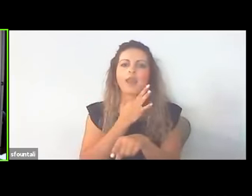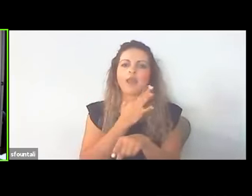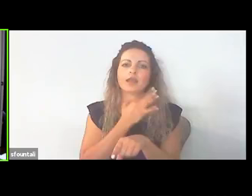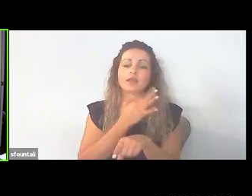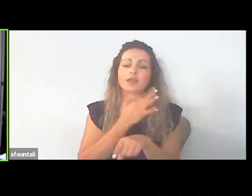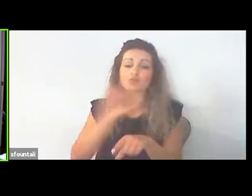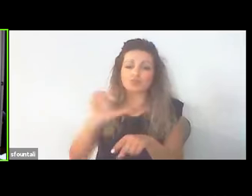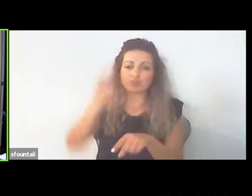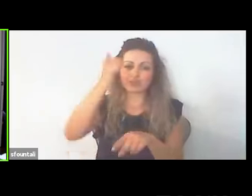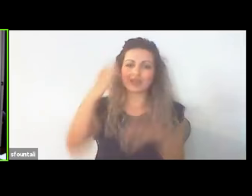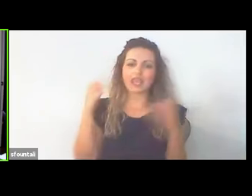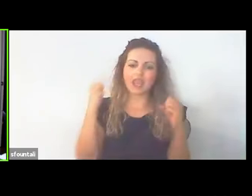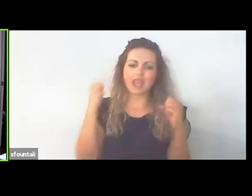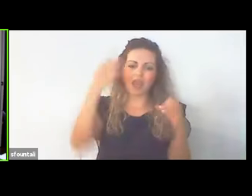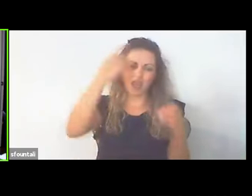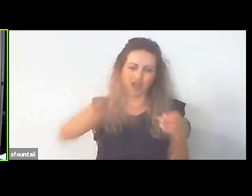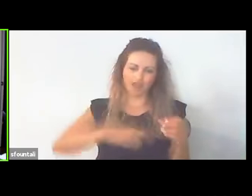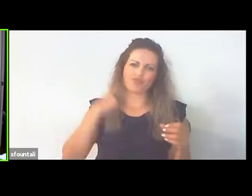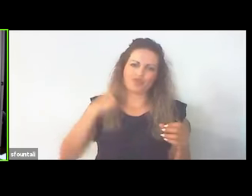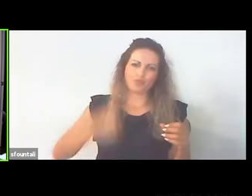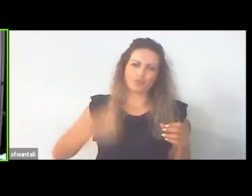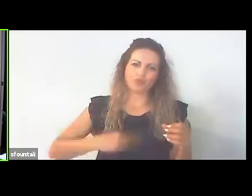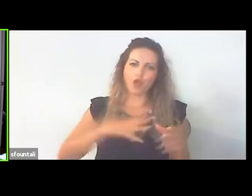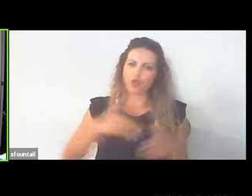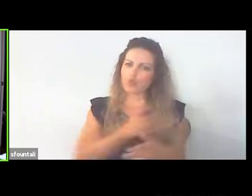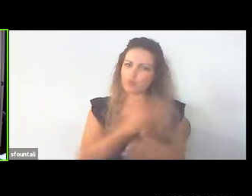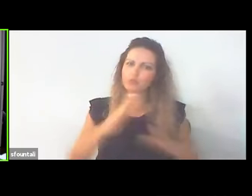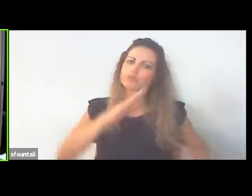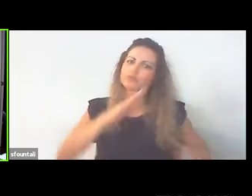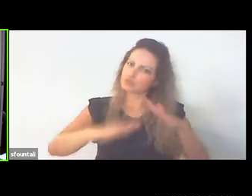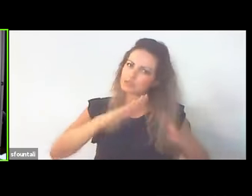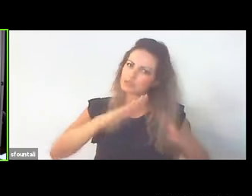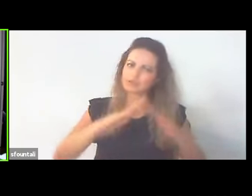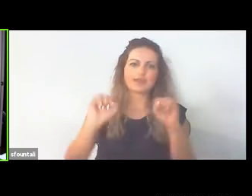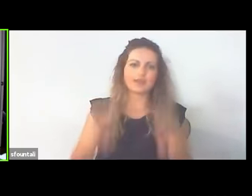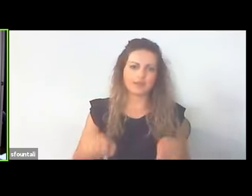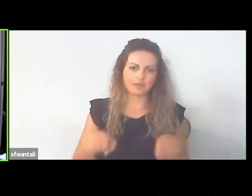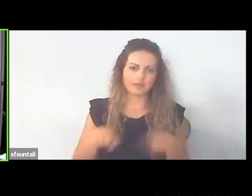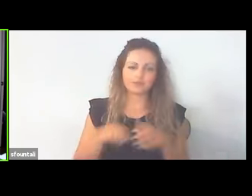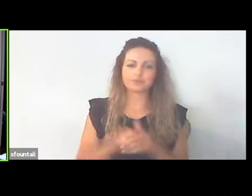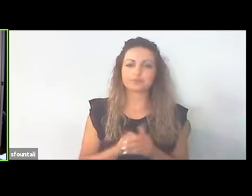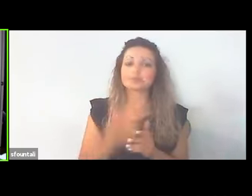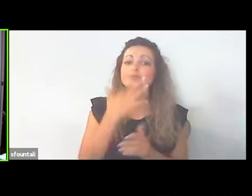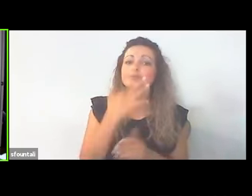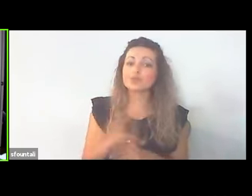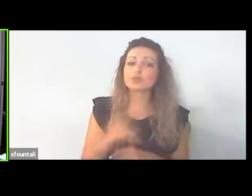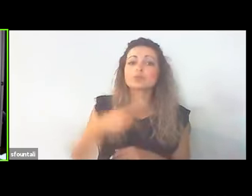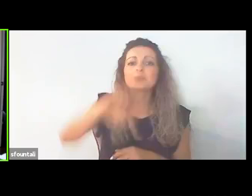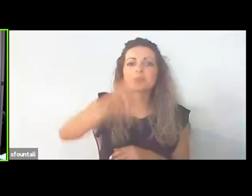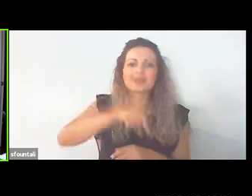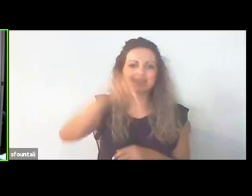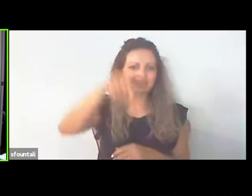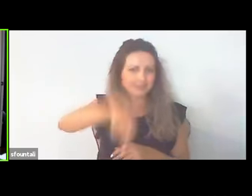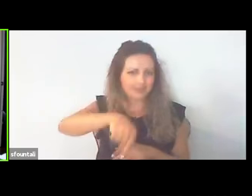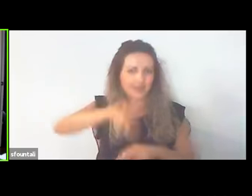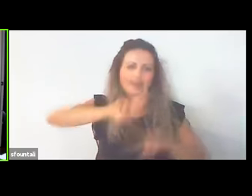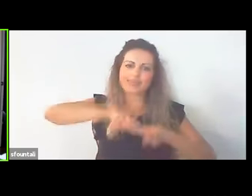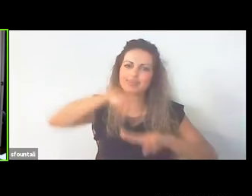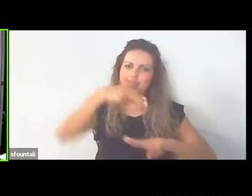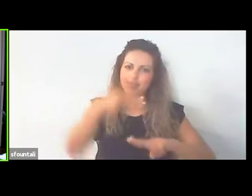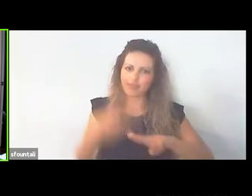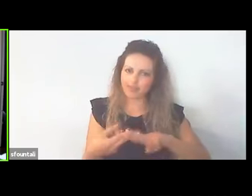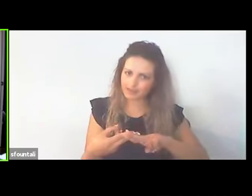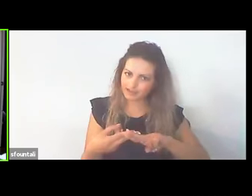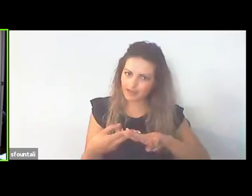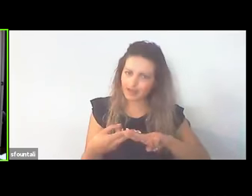ως δικαιώματος για όλους και όλες. Γι' αυτό λοιπόν σήμερα κάνουμε διαδικτυακά την